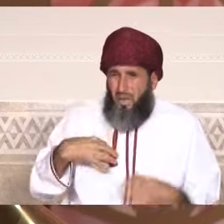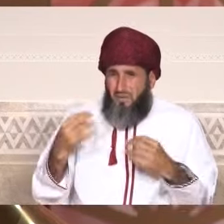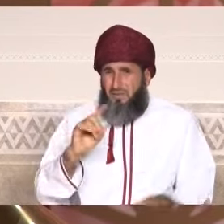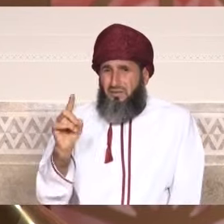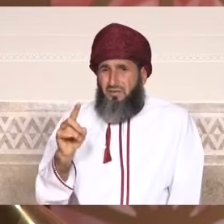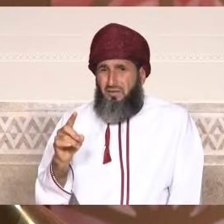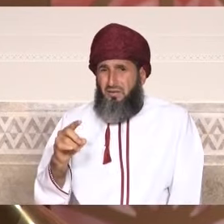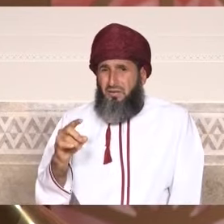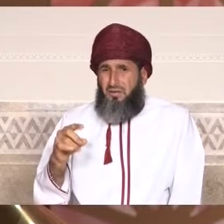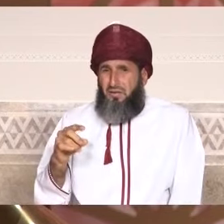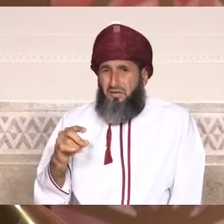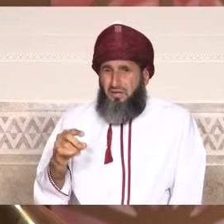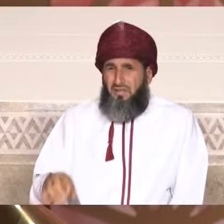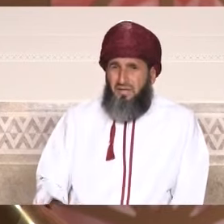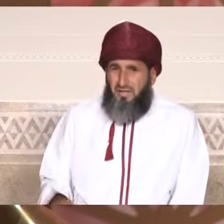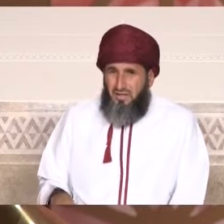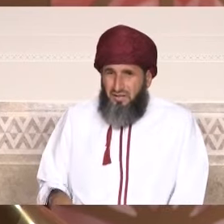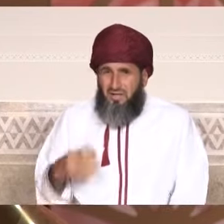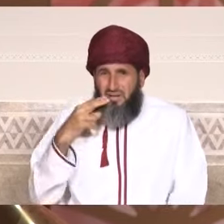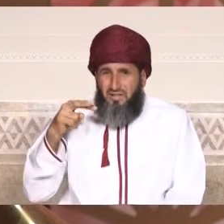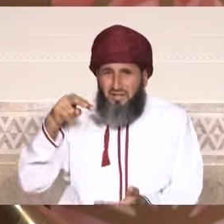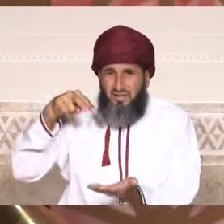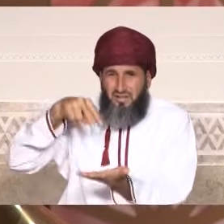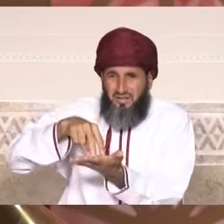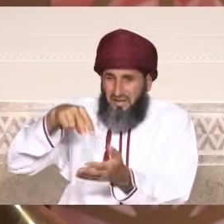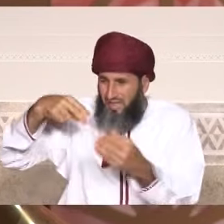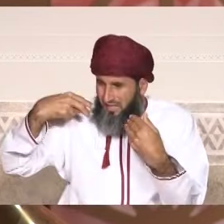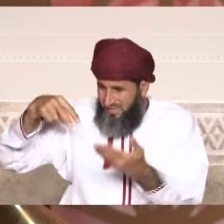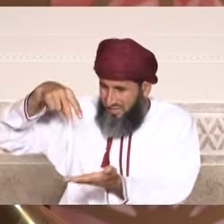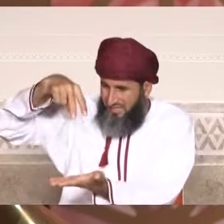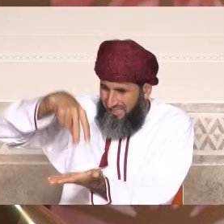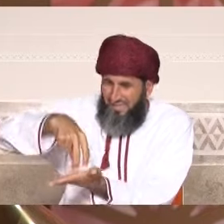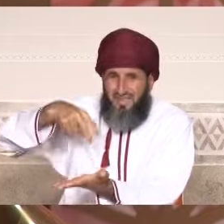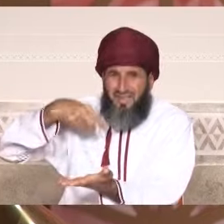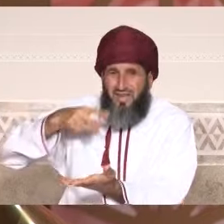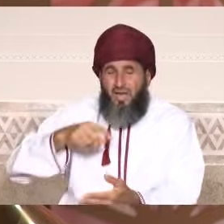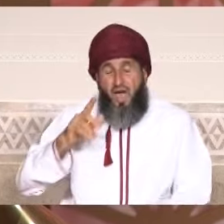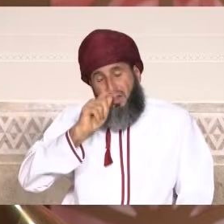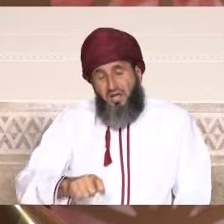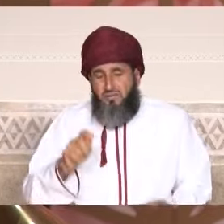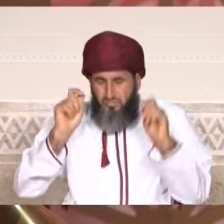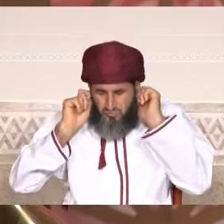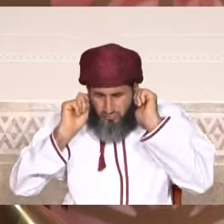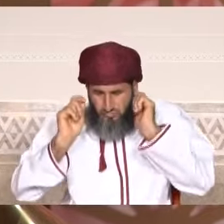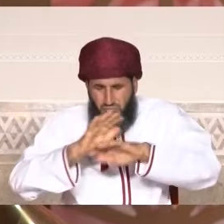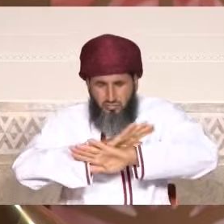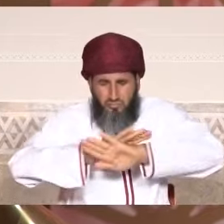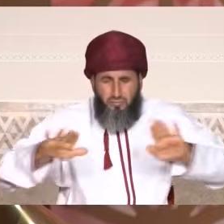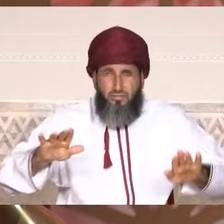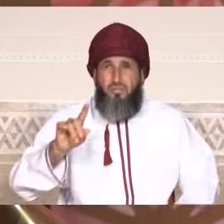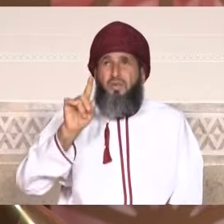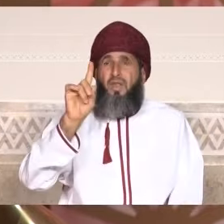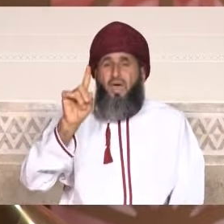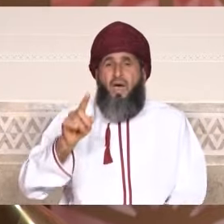ولا يضربن بأرجلهن ليعلم ما يخفين من زينتهن وتوبوا إلى الله جميعا أيها المؤمنون لعلكم